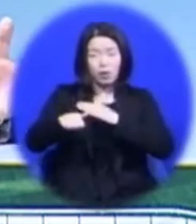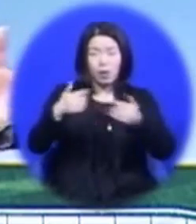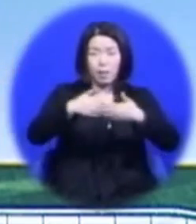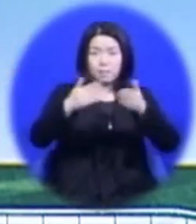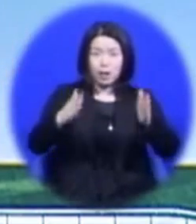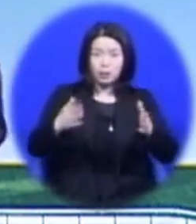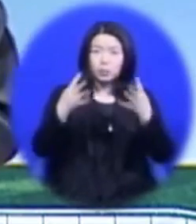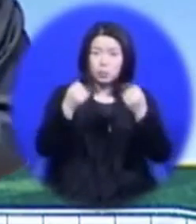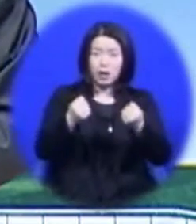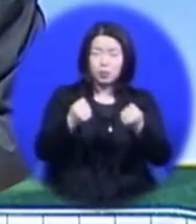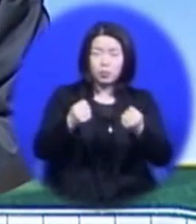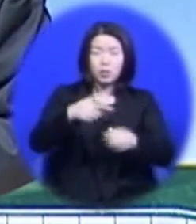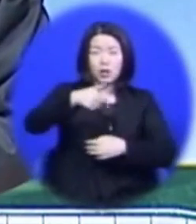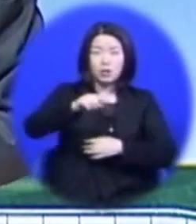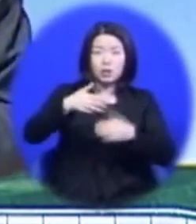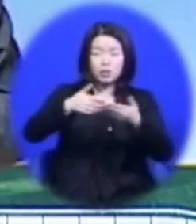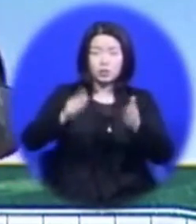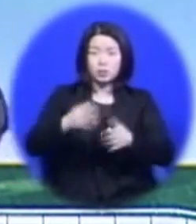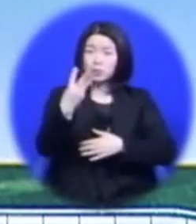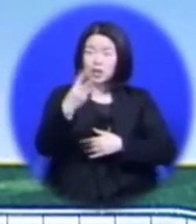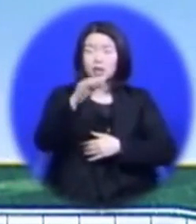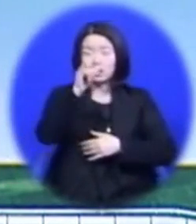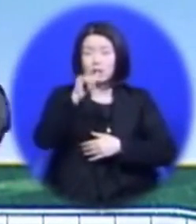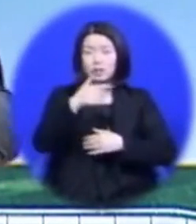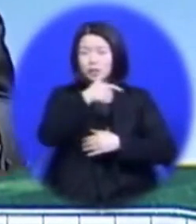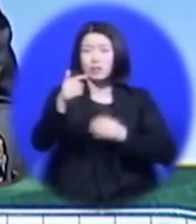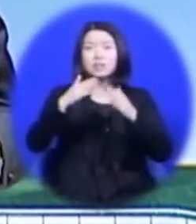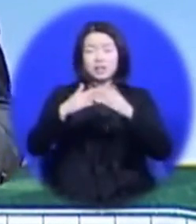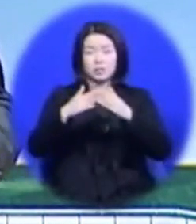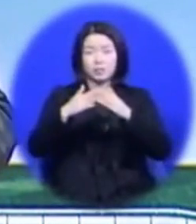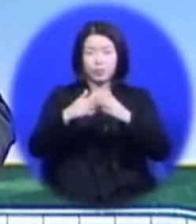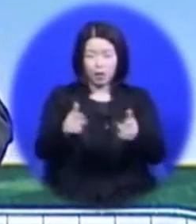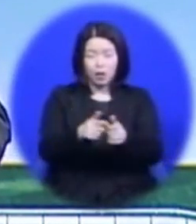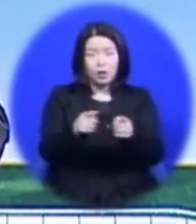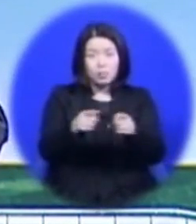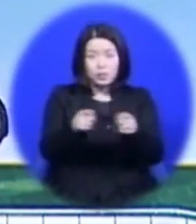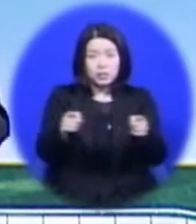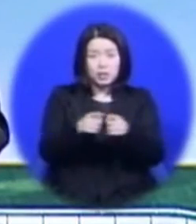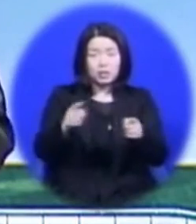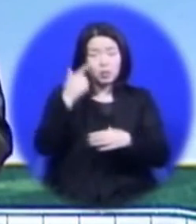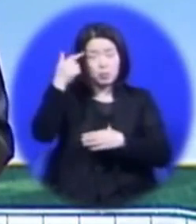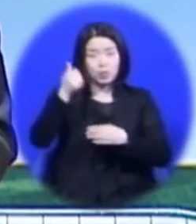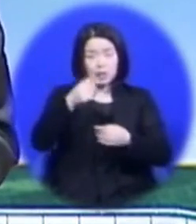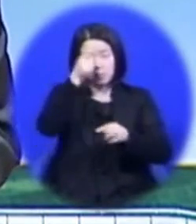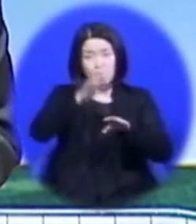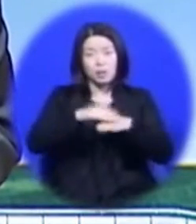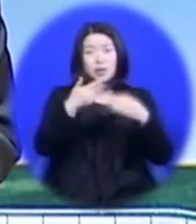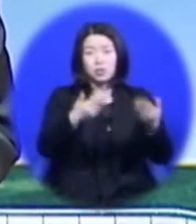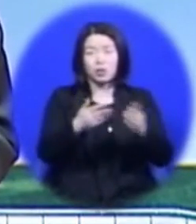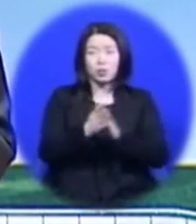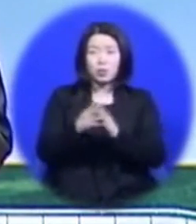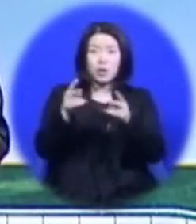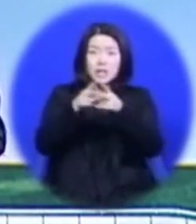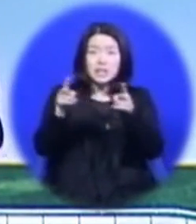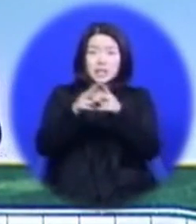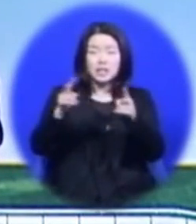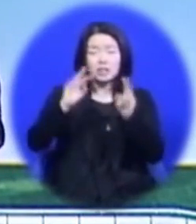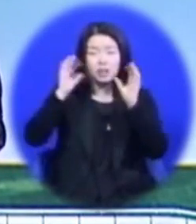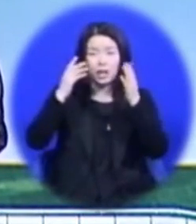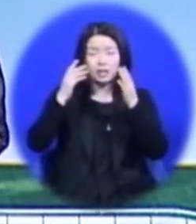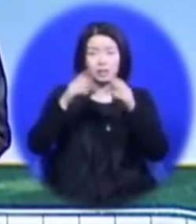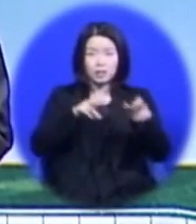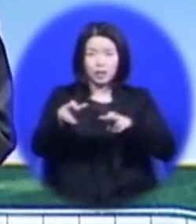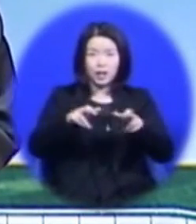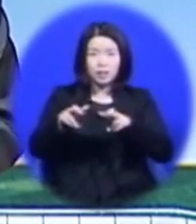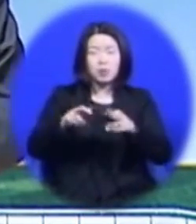큰 집이었습니다. 목사님과 사모님은 1층에서 예배를 인도하고 아이들은 2층 미디어 룸에서 게임을 하며